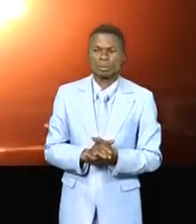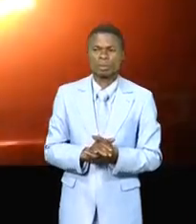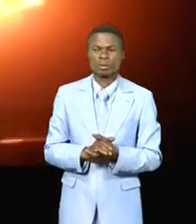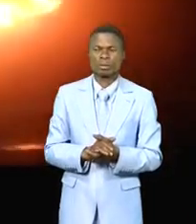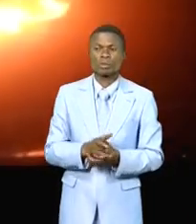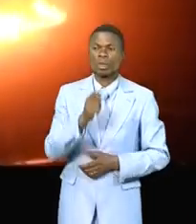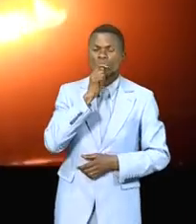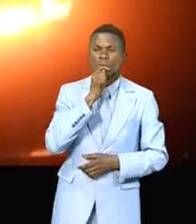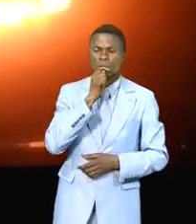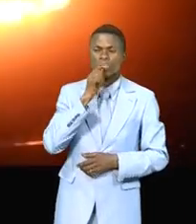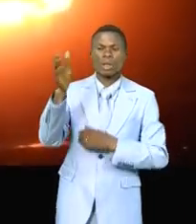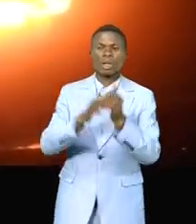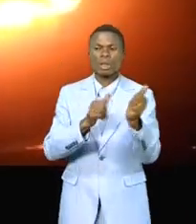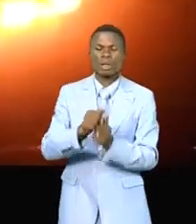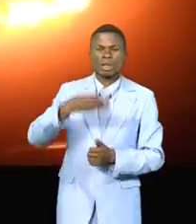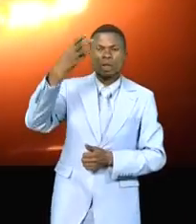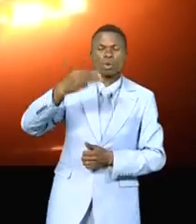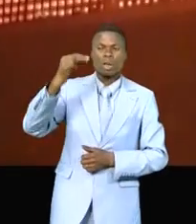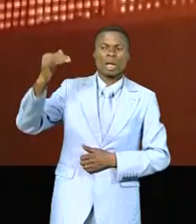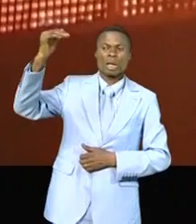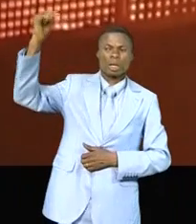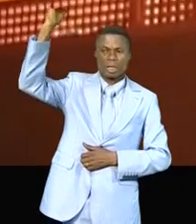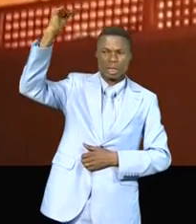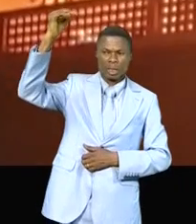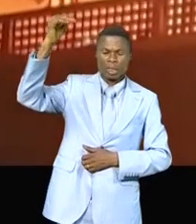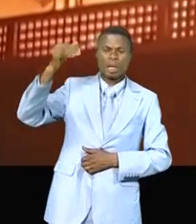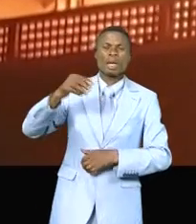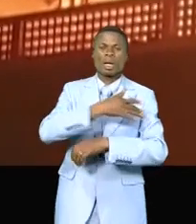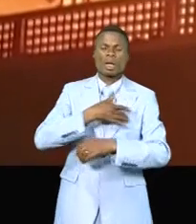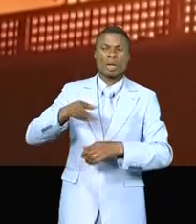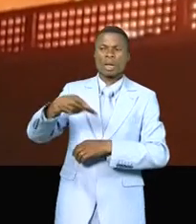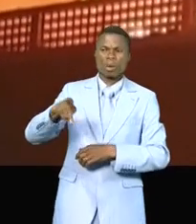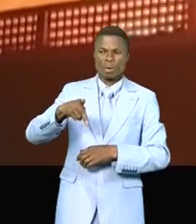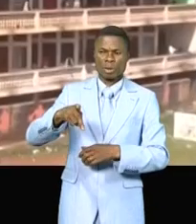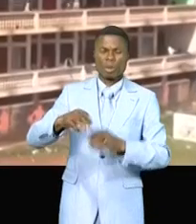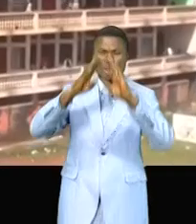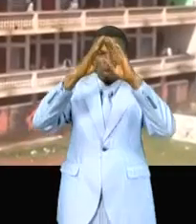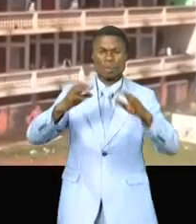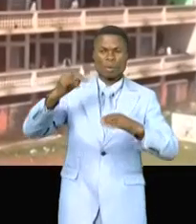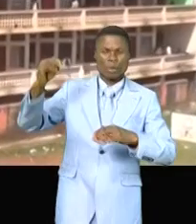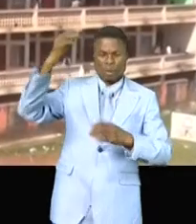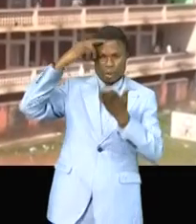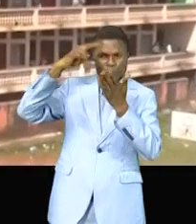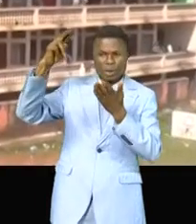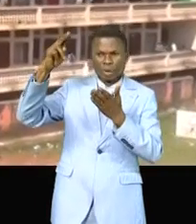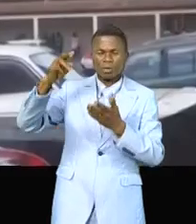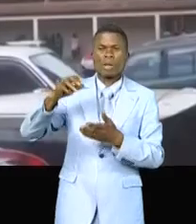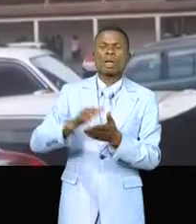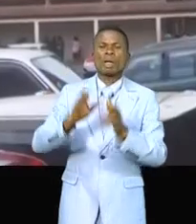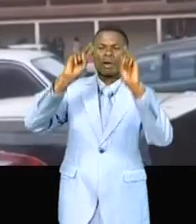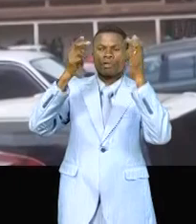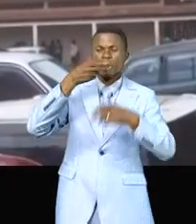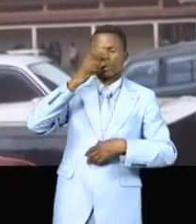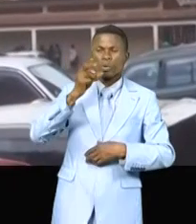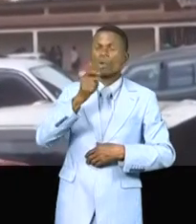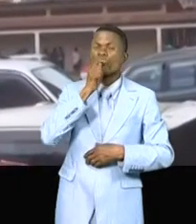Le feu a consumé le troisième niveau du bâtiment appelé paroisse, l'un des 8 imposants bâtiments de l'ISP de Bukavu. Le bâtiment en flammes est